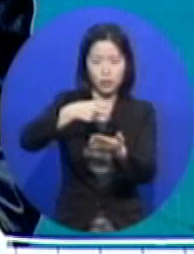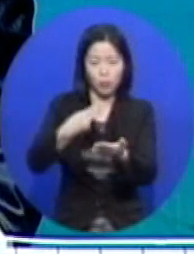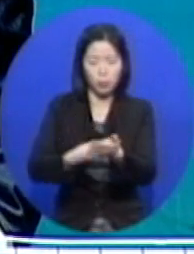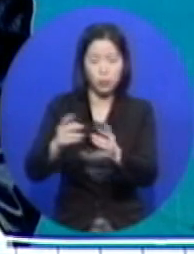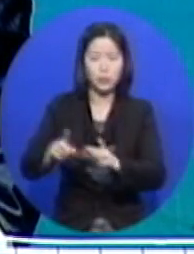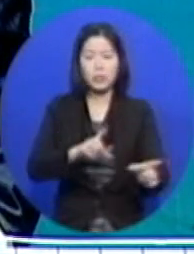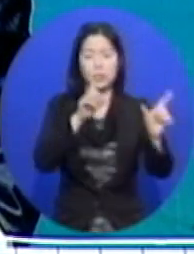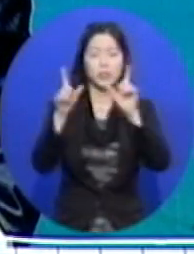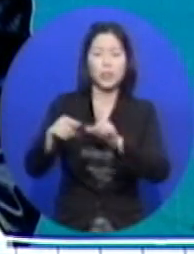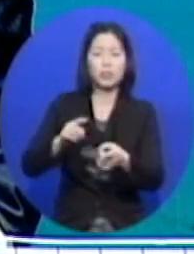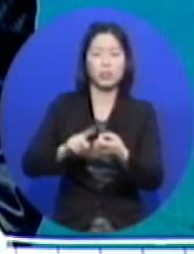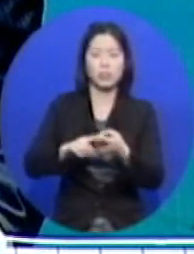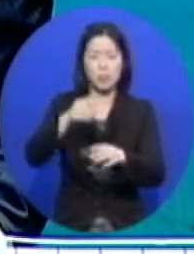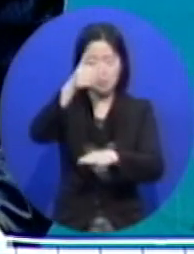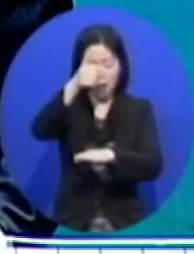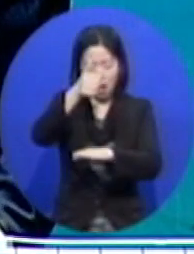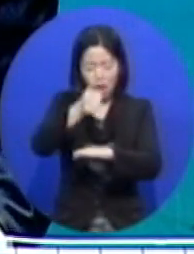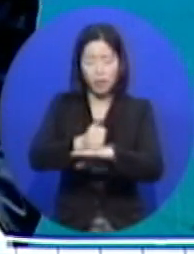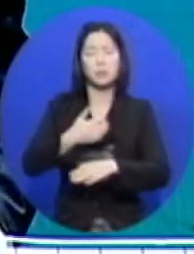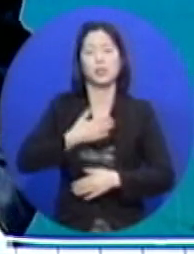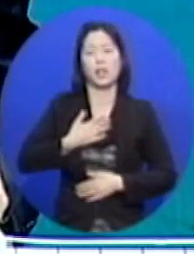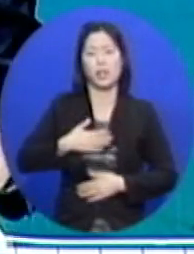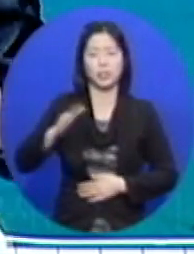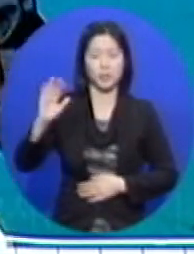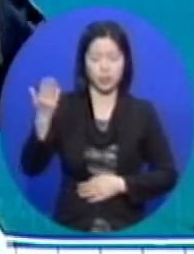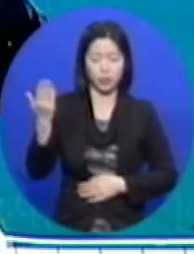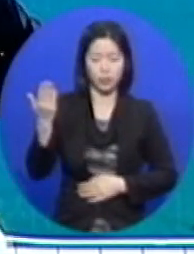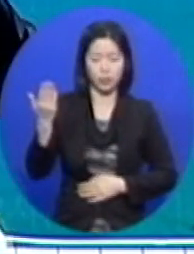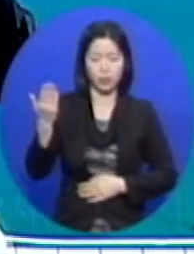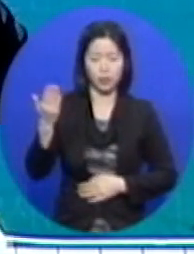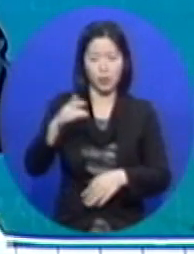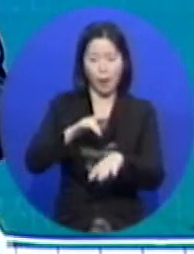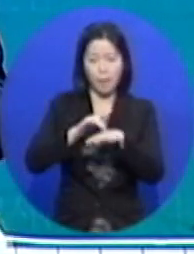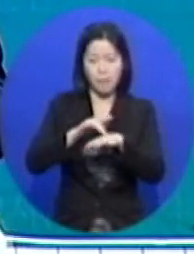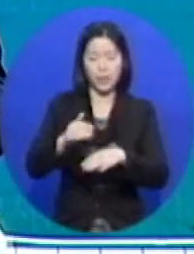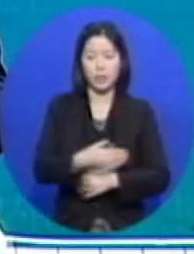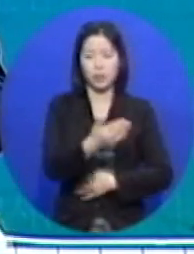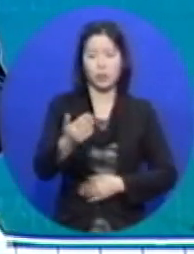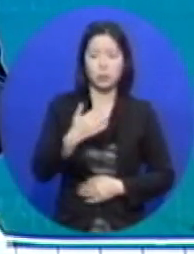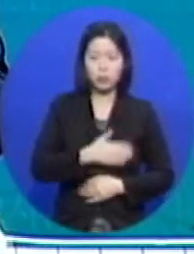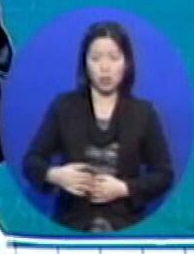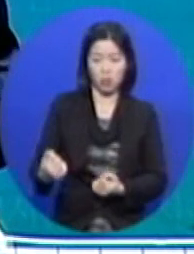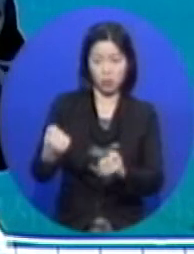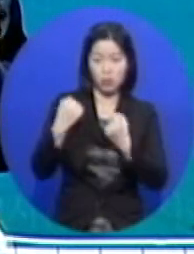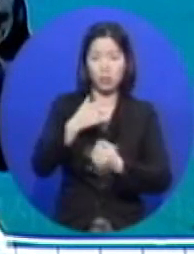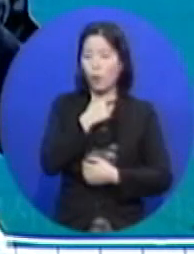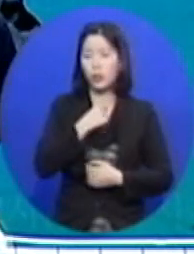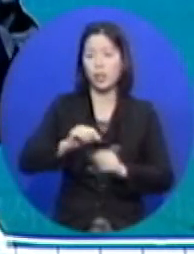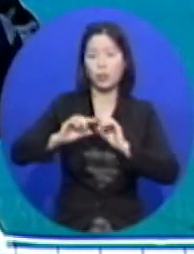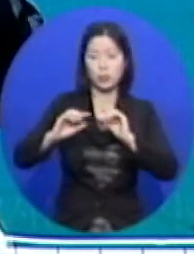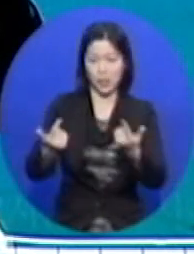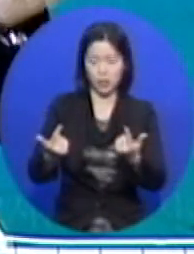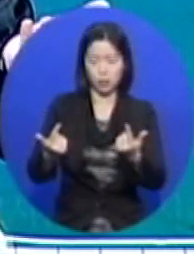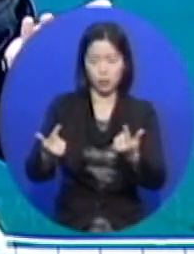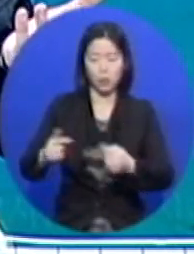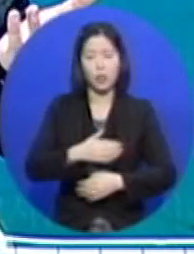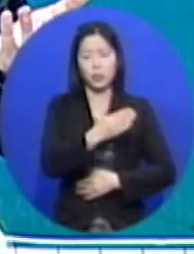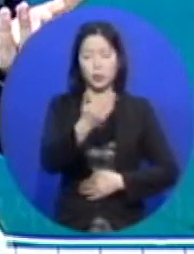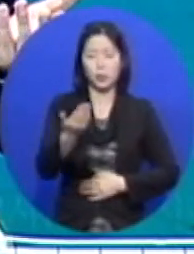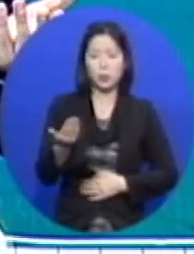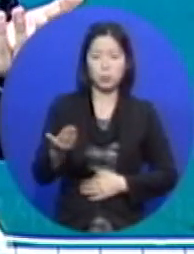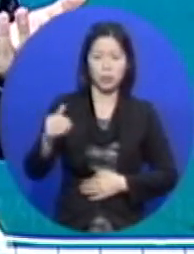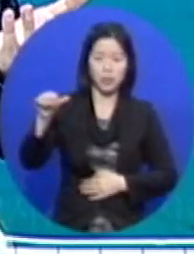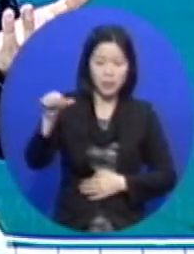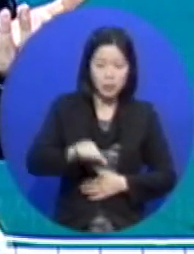나중에 가서 알게 됩니다 마비는 여러분들의 건강을 원하는 것도 아니고 여러분이 무슨 실패하게